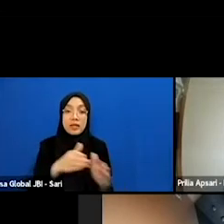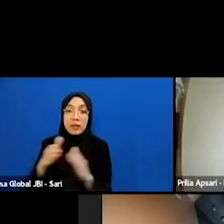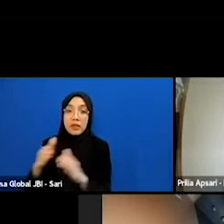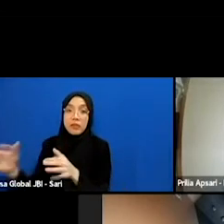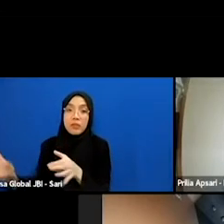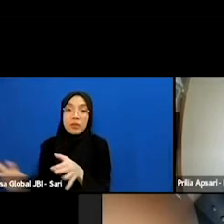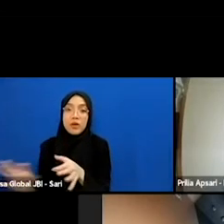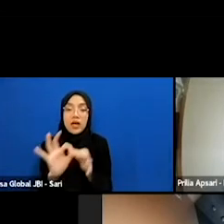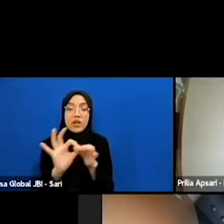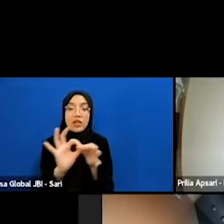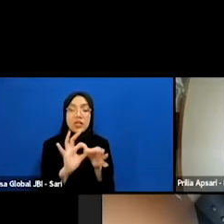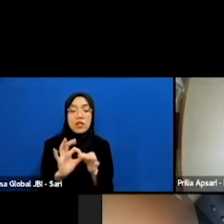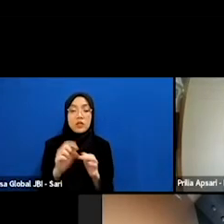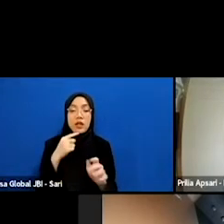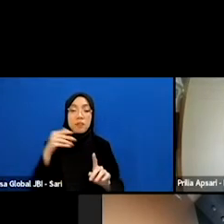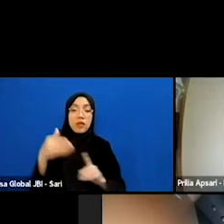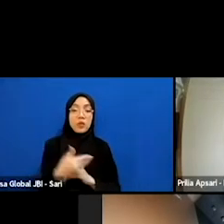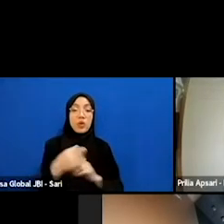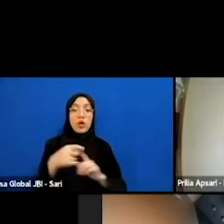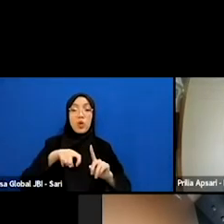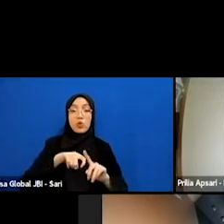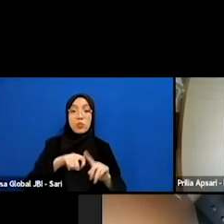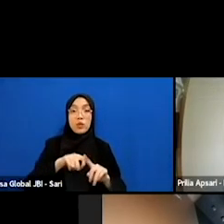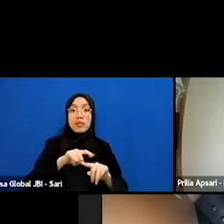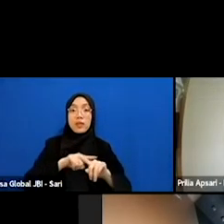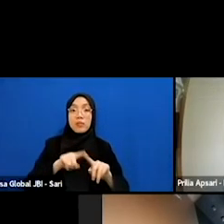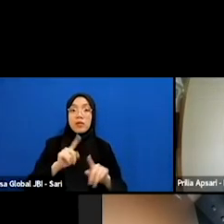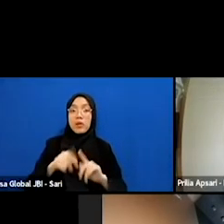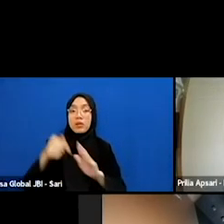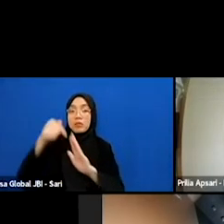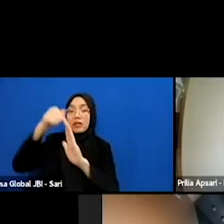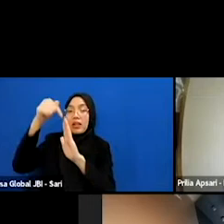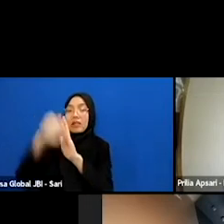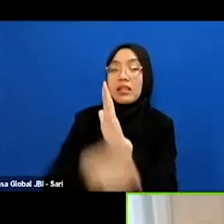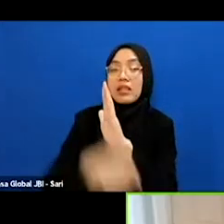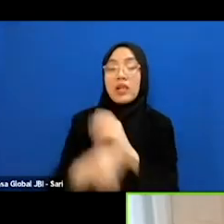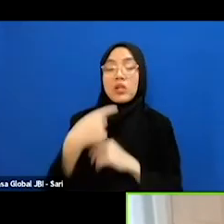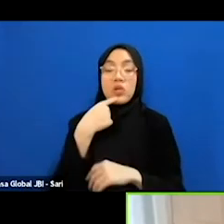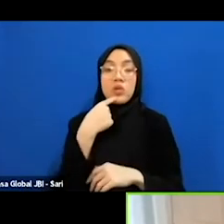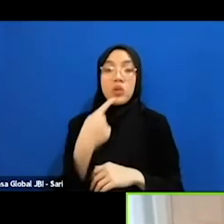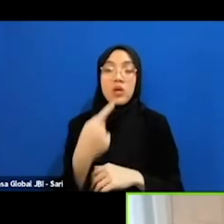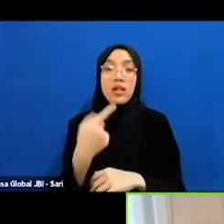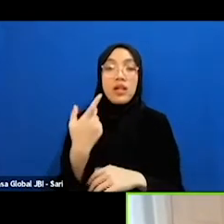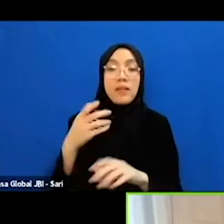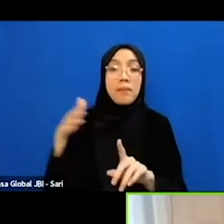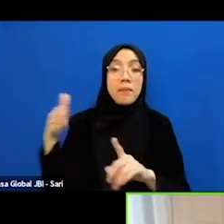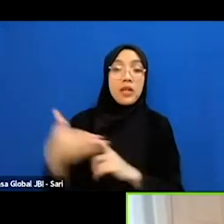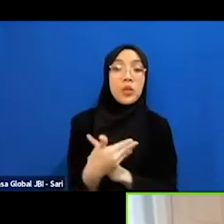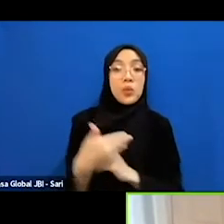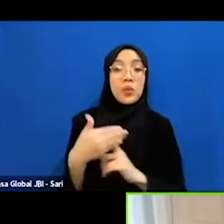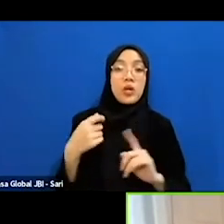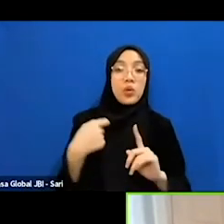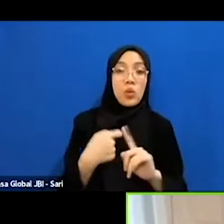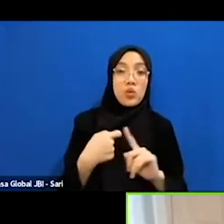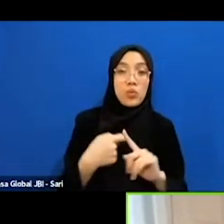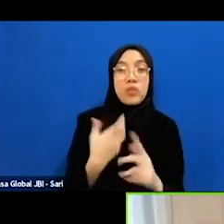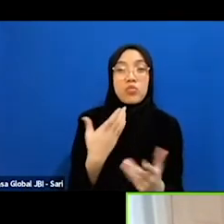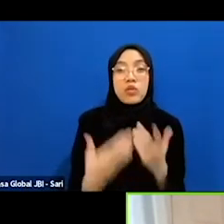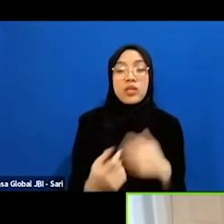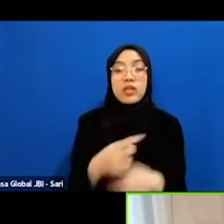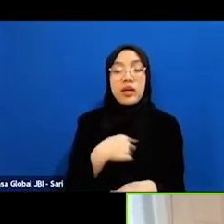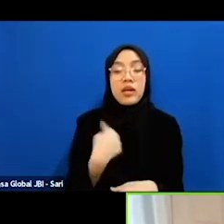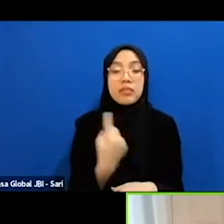kebaikan erat dengan perilaku konsumen namun untuk lebih kearah spesifik terdengar at-taqrib Perlindungan Konsumen mungkin kami